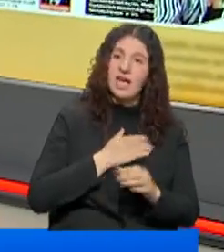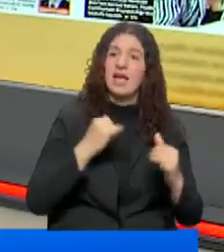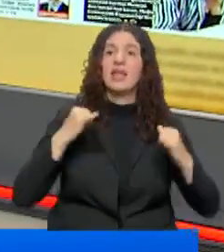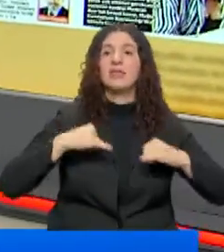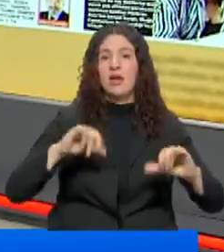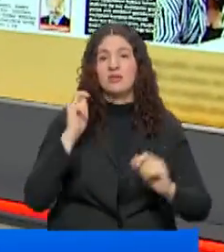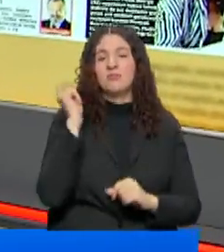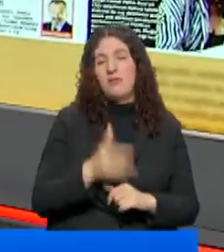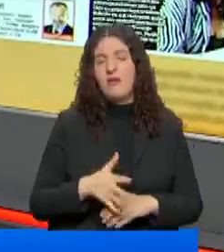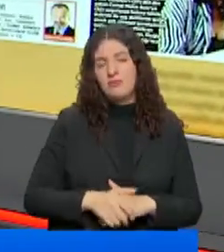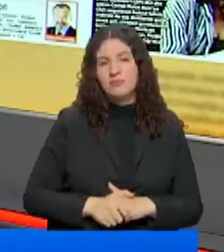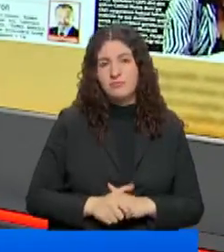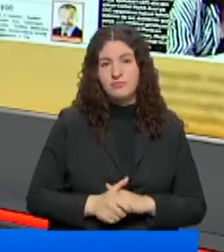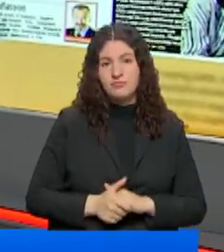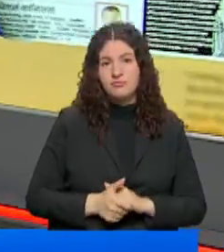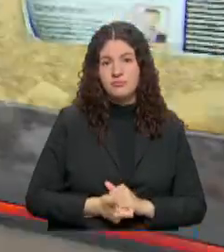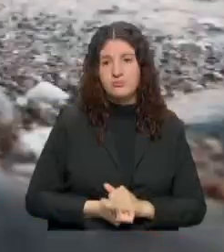tatil pahalı.